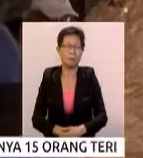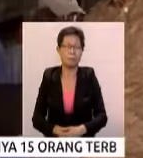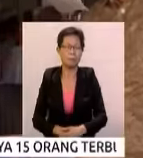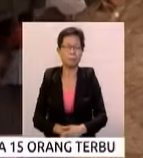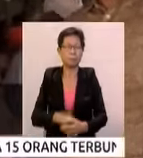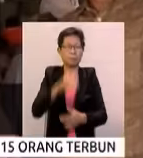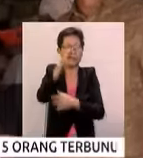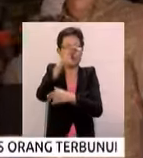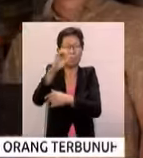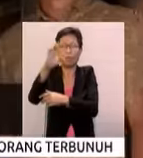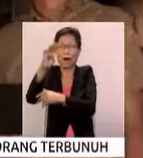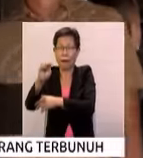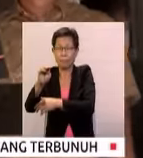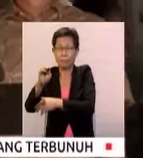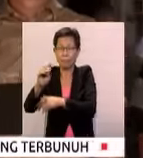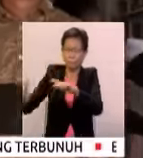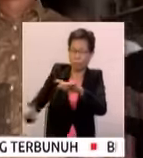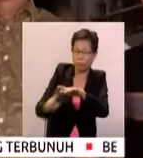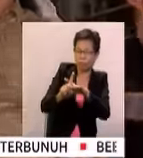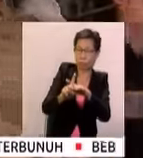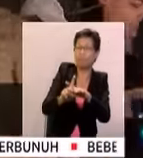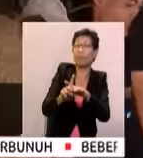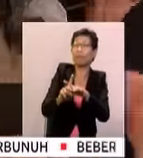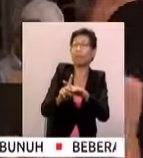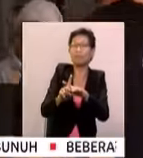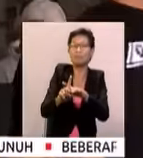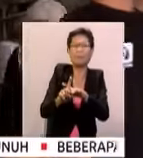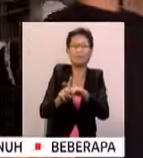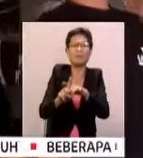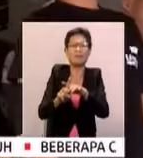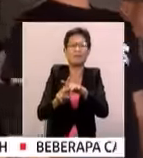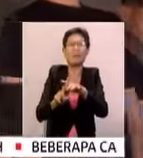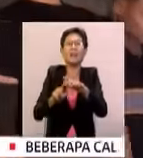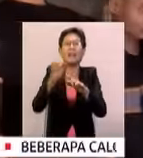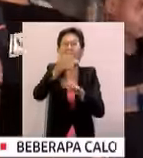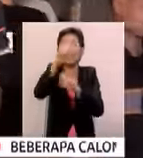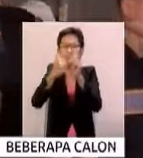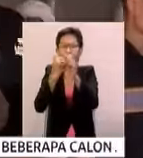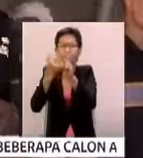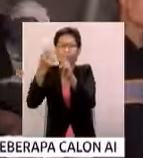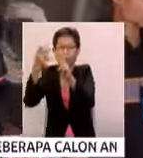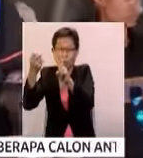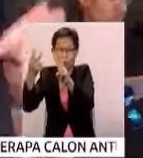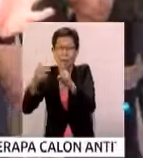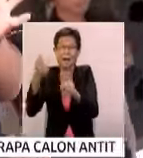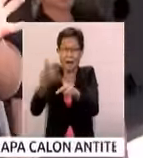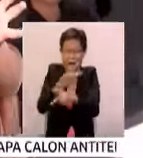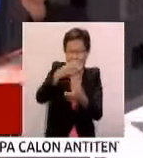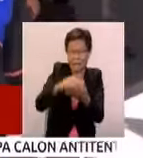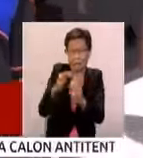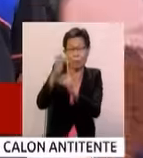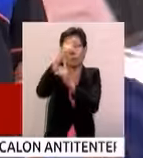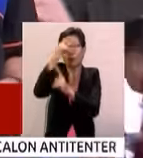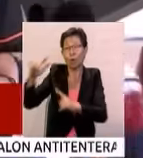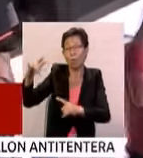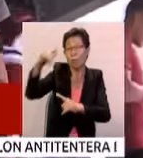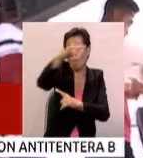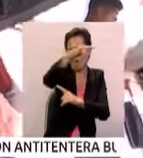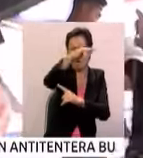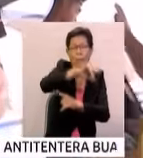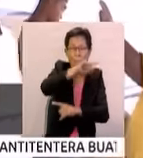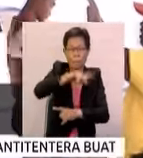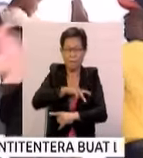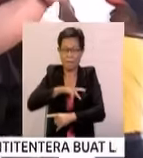Baik, A400M membuat kemunculan sulung pada 5 2015 dan untuk edisi kali ini cukup istimewa kerana pesawat pengangkut udara